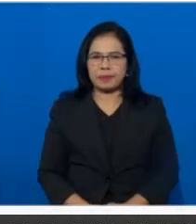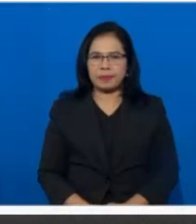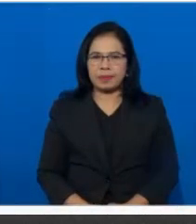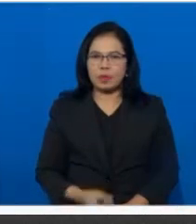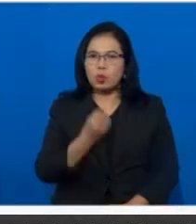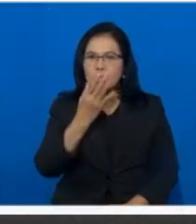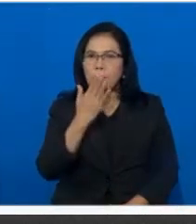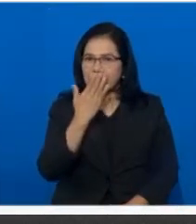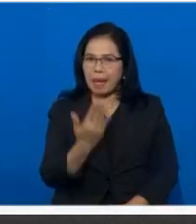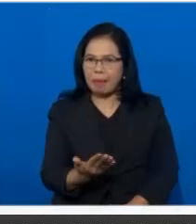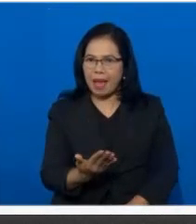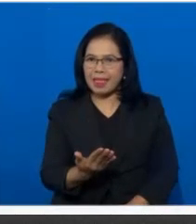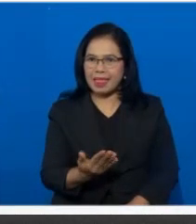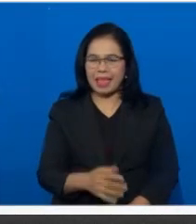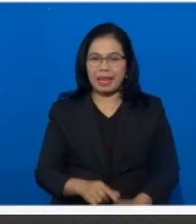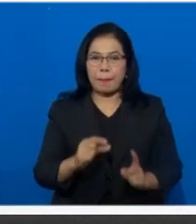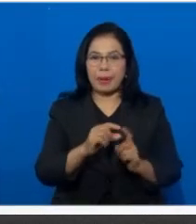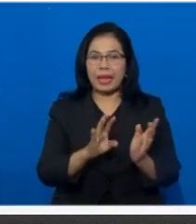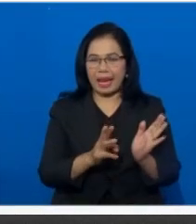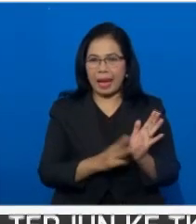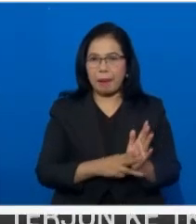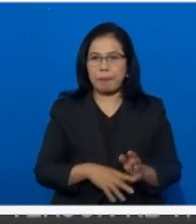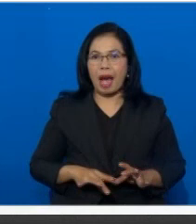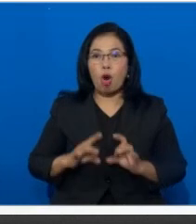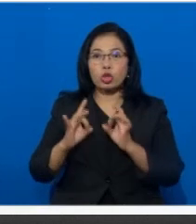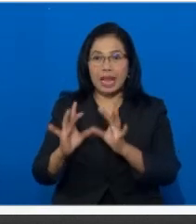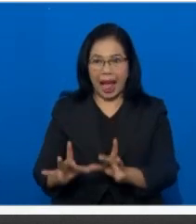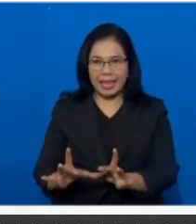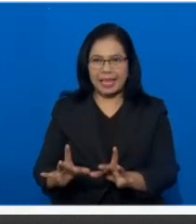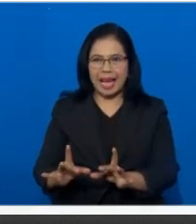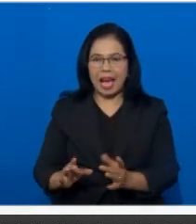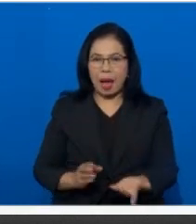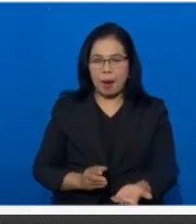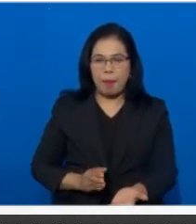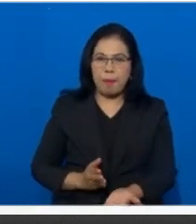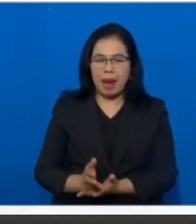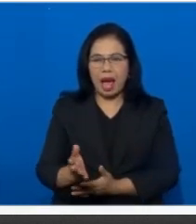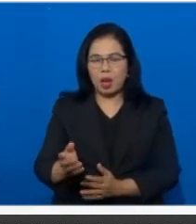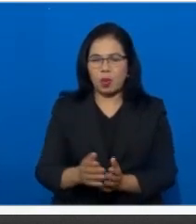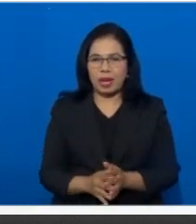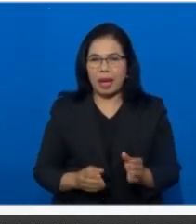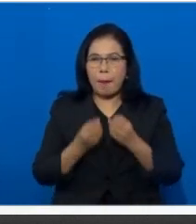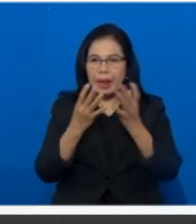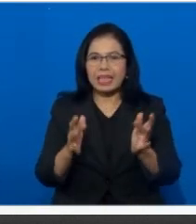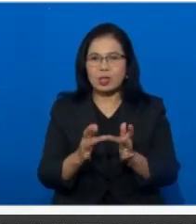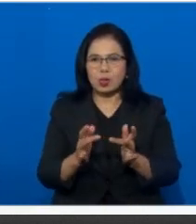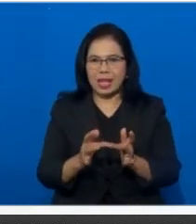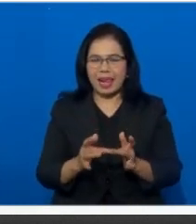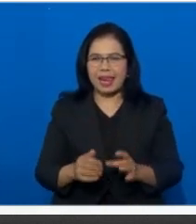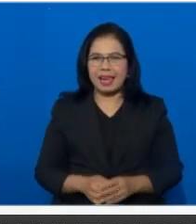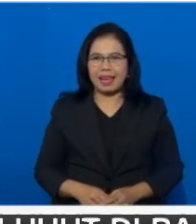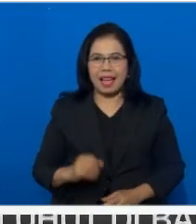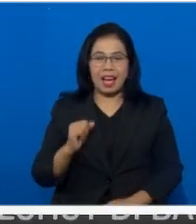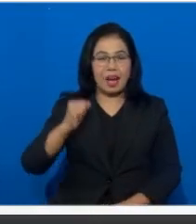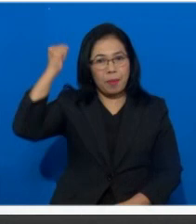Ucapan selamat juga disampaikan oleh Perdana Menteri Australia, Anthony Albanese, melalui media sosial X. Ia berharap kemenangan Prabowo bisa